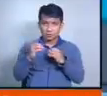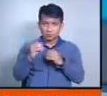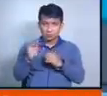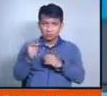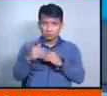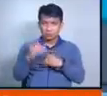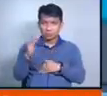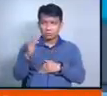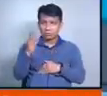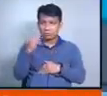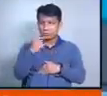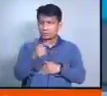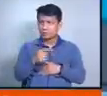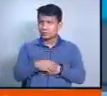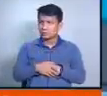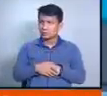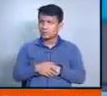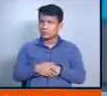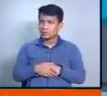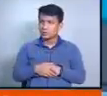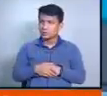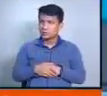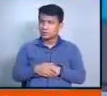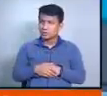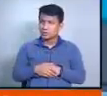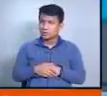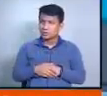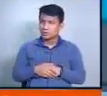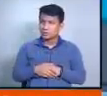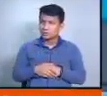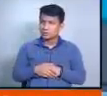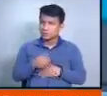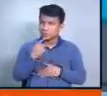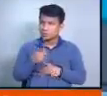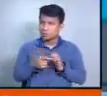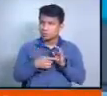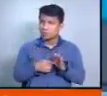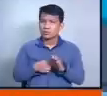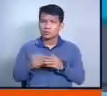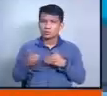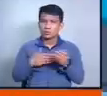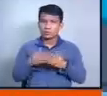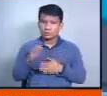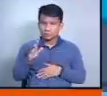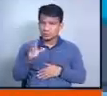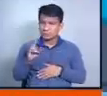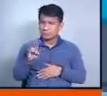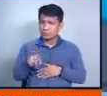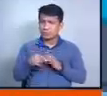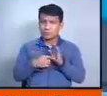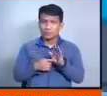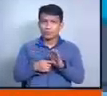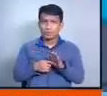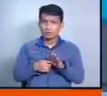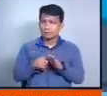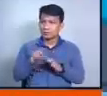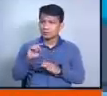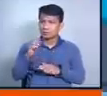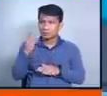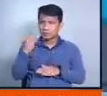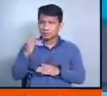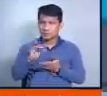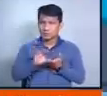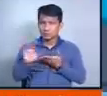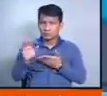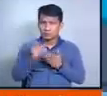Isa pa sir, bakit sir sila kinailangan tubuan sa 5-6 kapag sila po yung nag-cash advance? Ba't kailangan